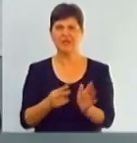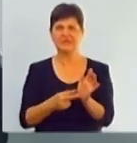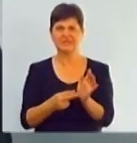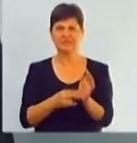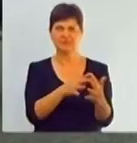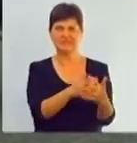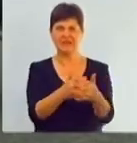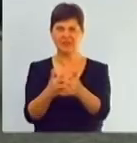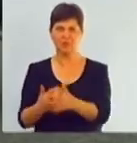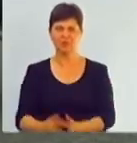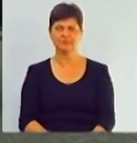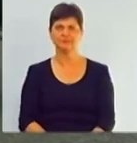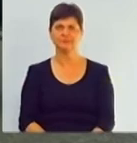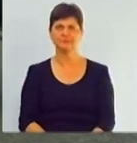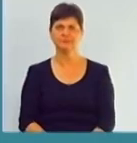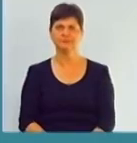Карбівська.